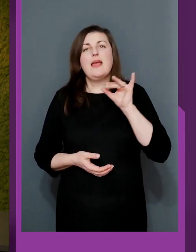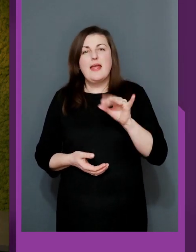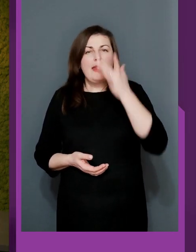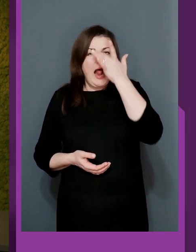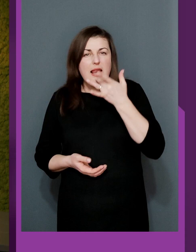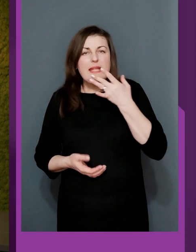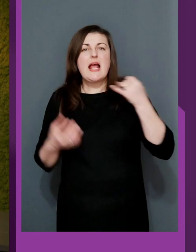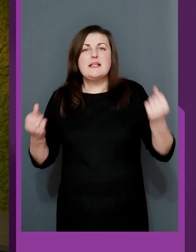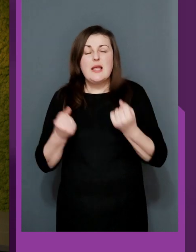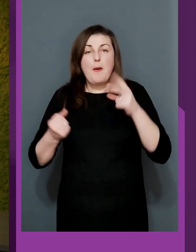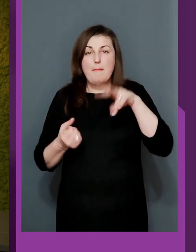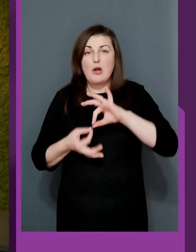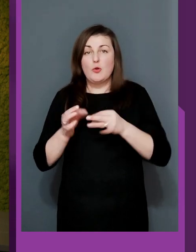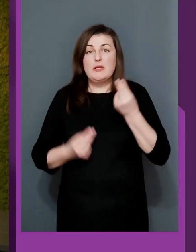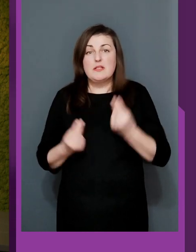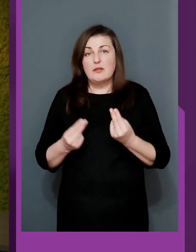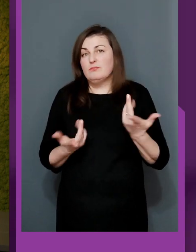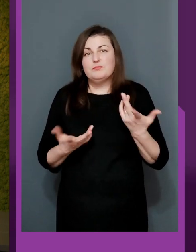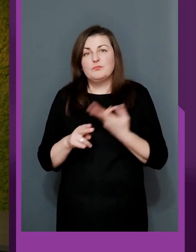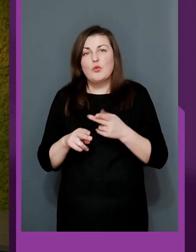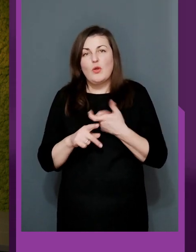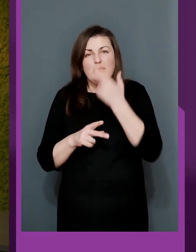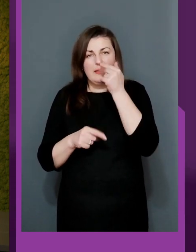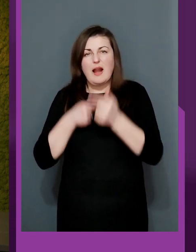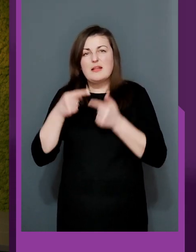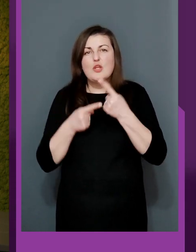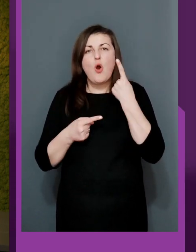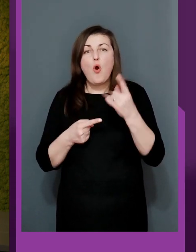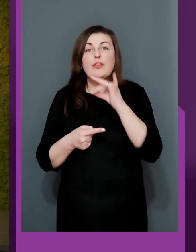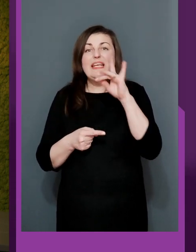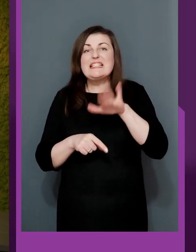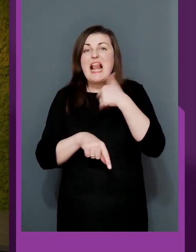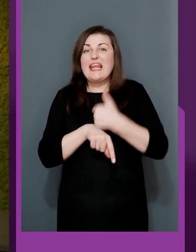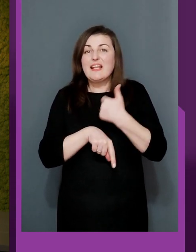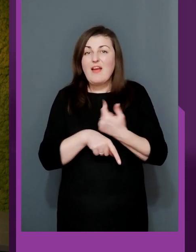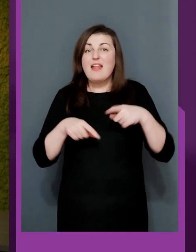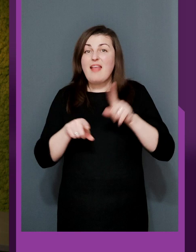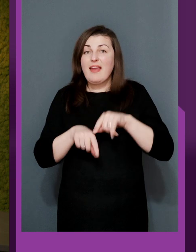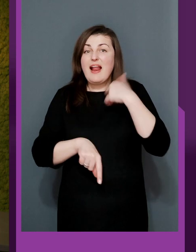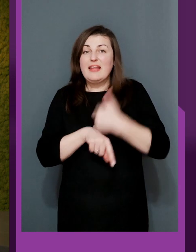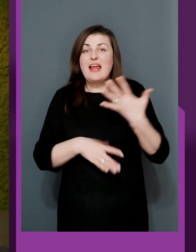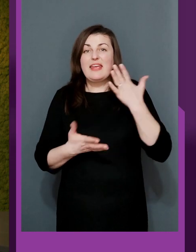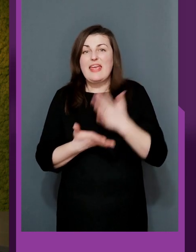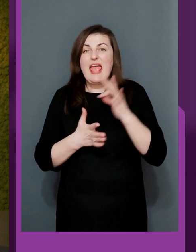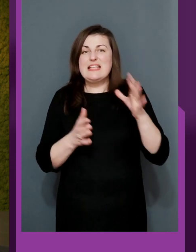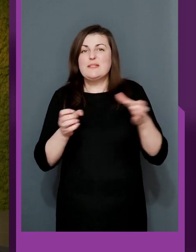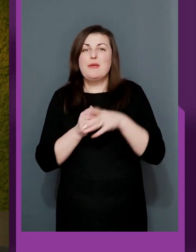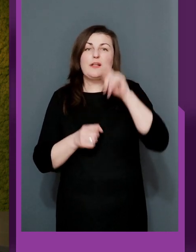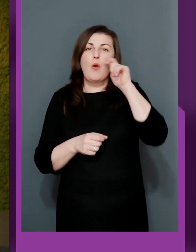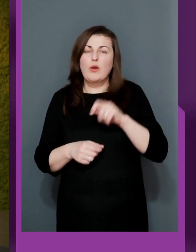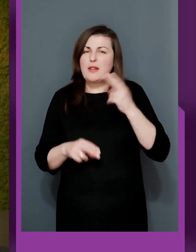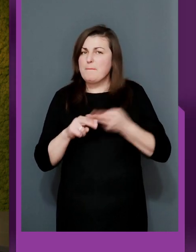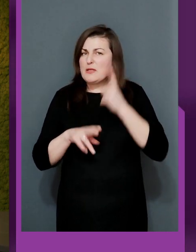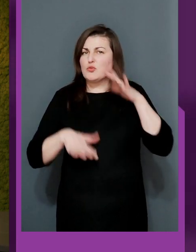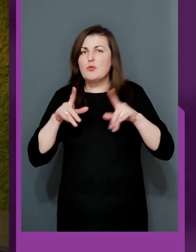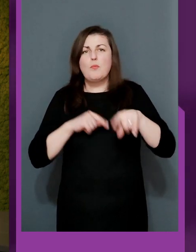і на літніх і на зимових паралімпійських іграх Ну це традиційно одні з лідерів такі лідери якими є і збірна України